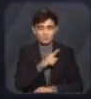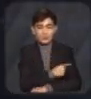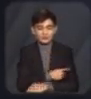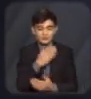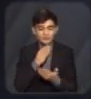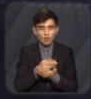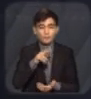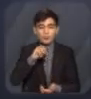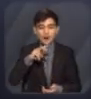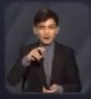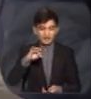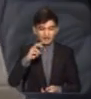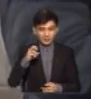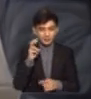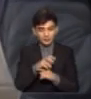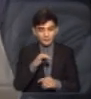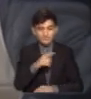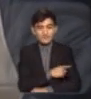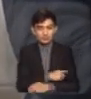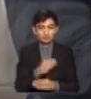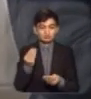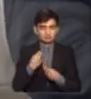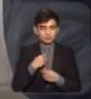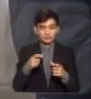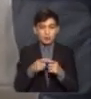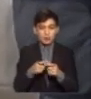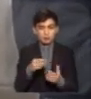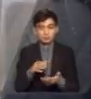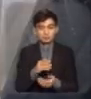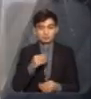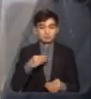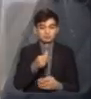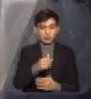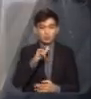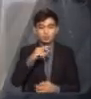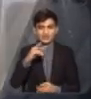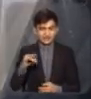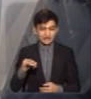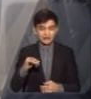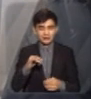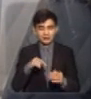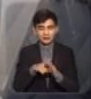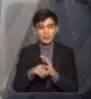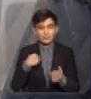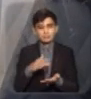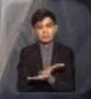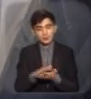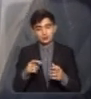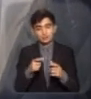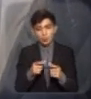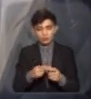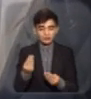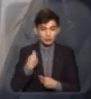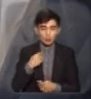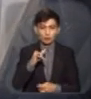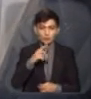поликлинику. Врач после осмотра выдала женщине талон на платное УЗИ. Когда я спросила за бесплатные талоны по УЗИ,